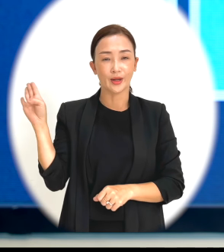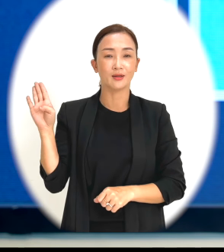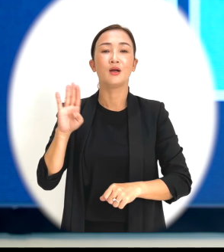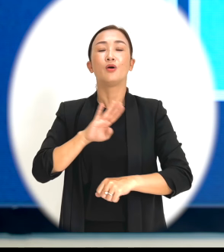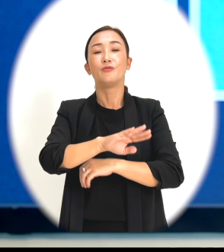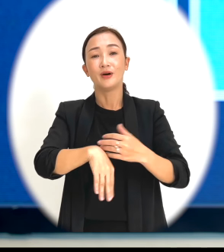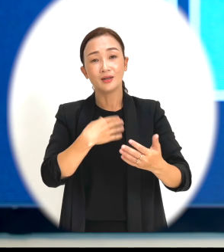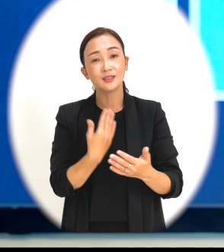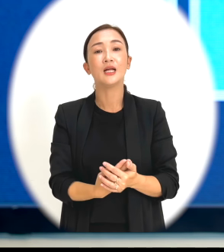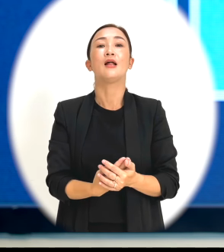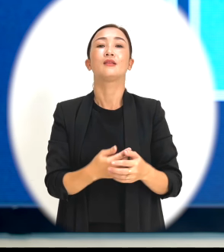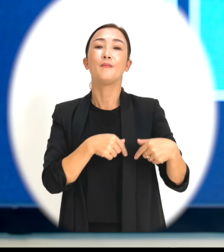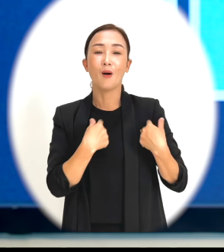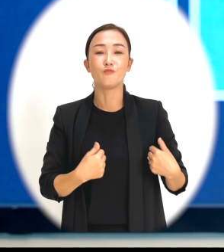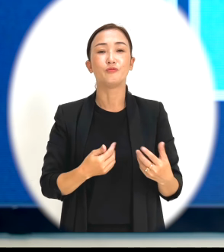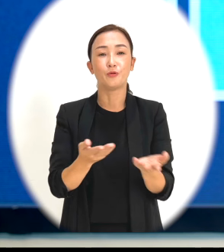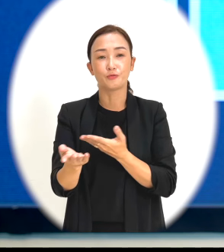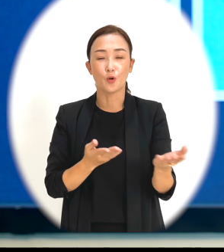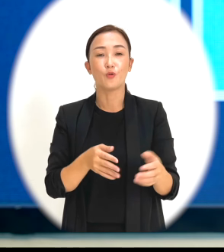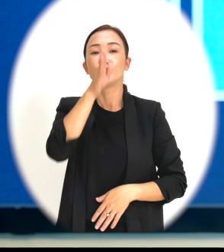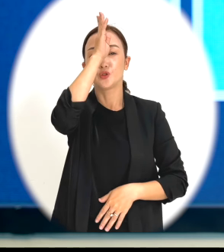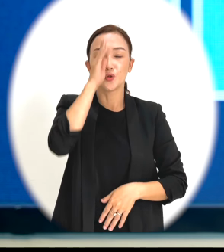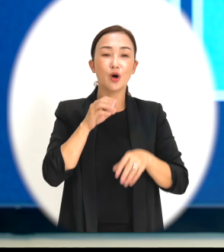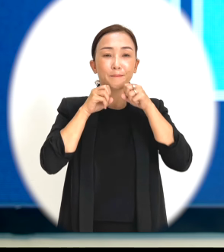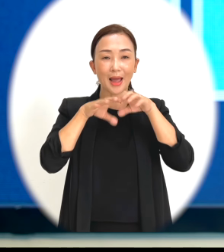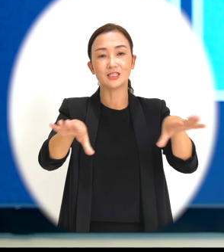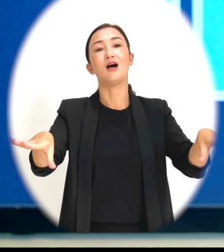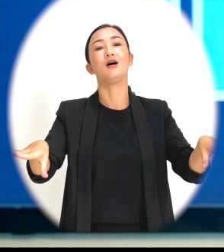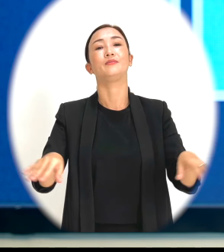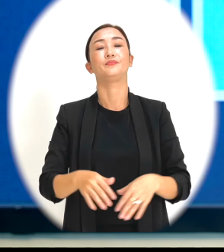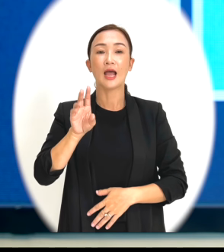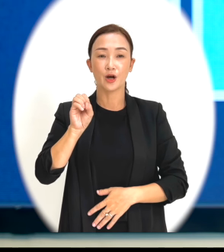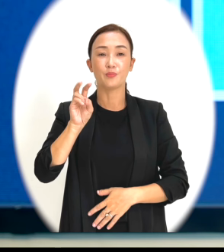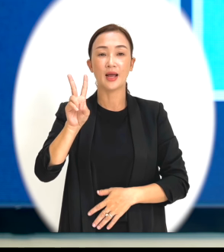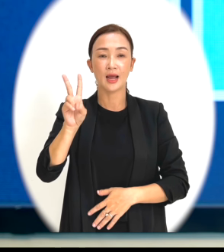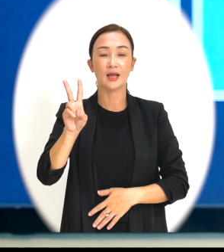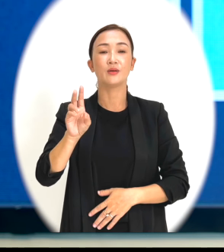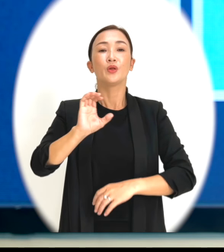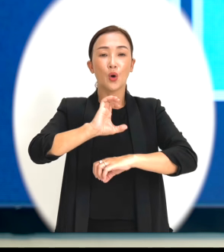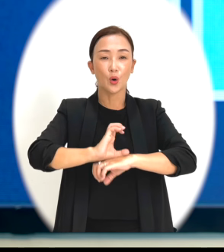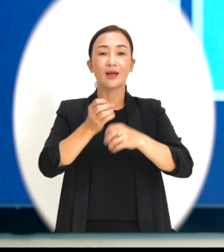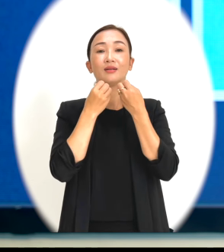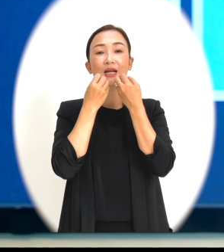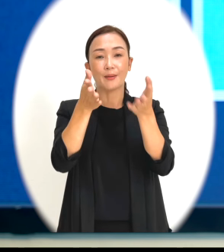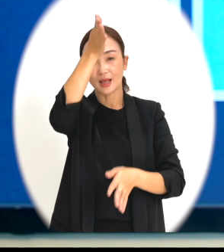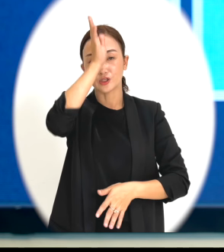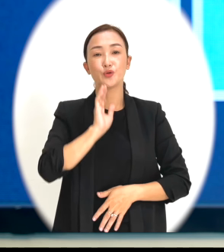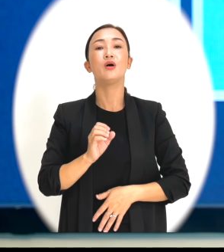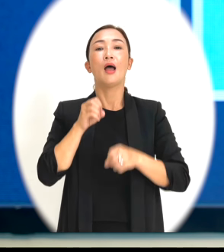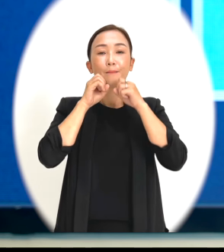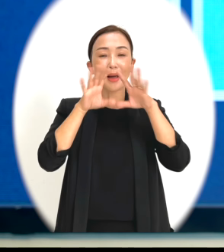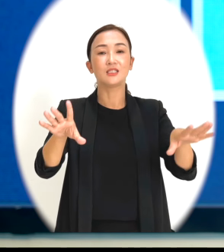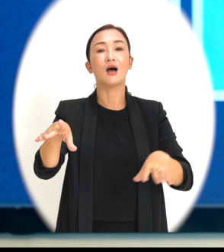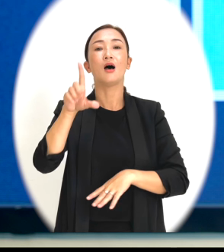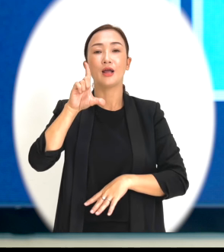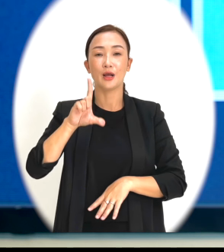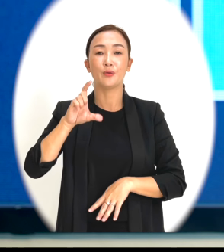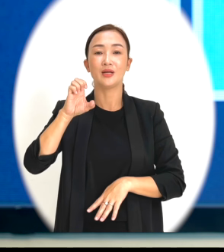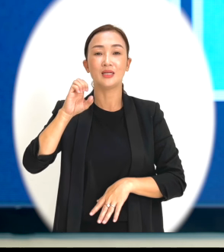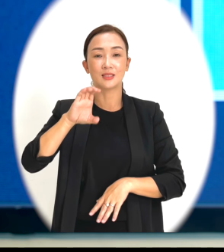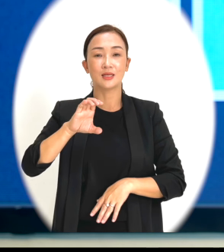tớ vô dụng được Chúa thương dùng. Năm 2022, chúng ta cảm tạ Chúa vì Ngài đã ban cho